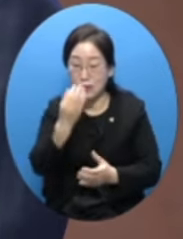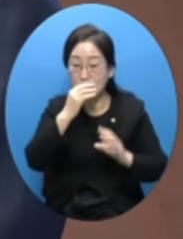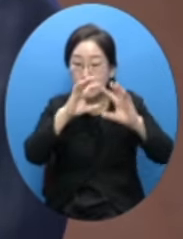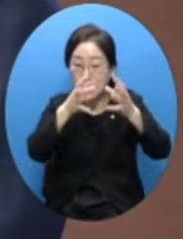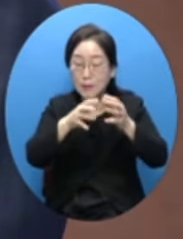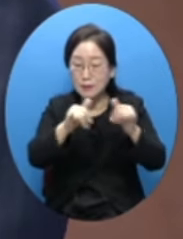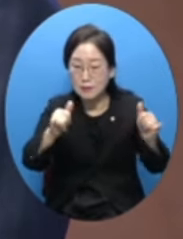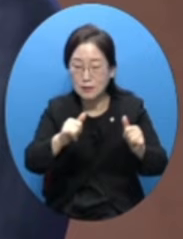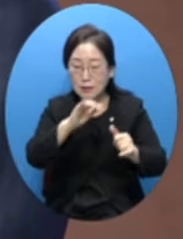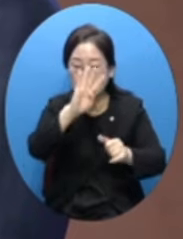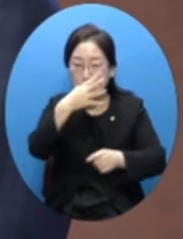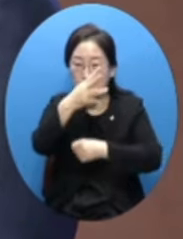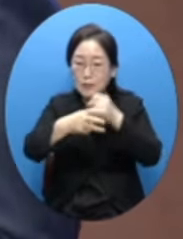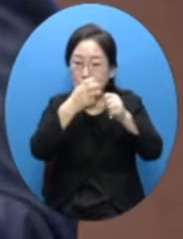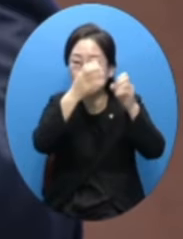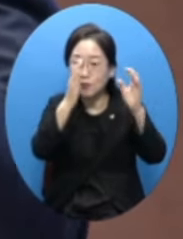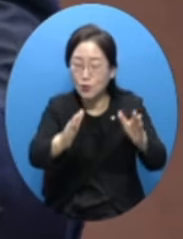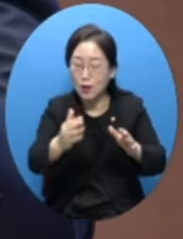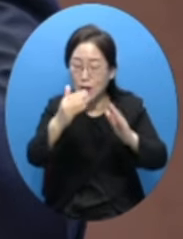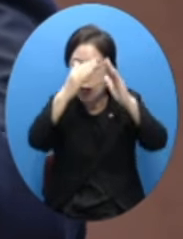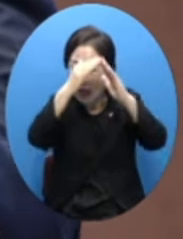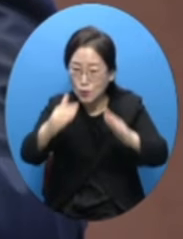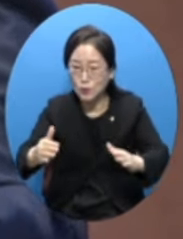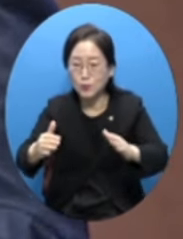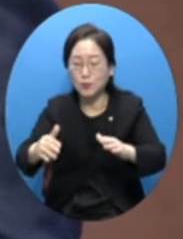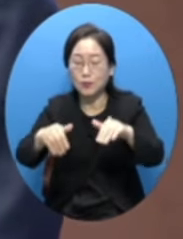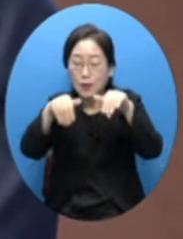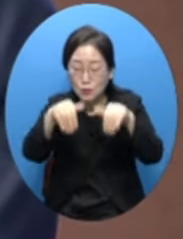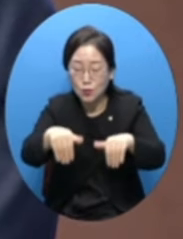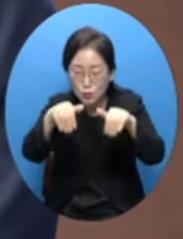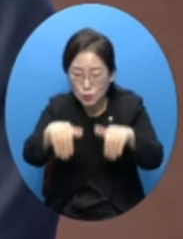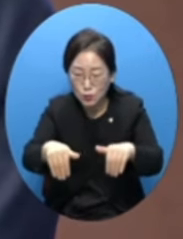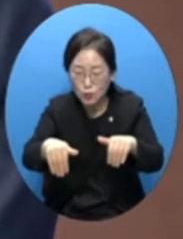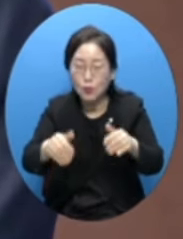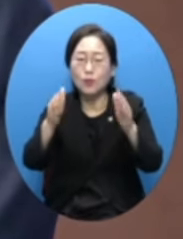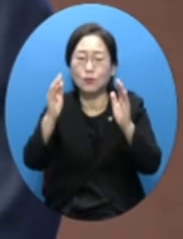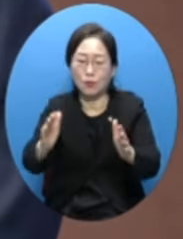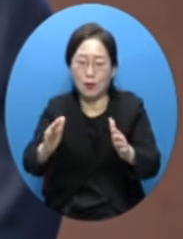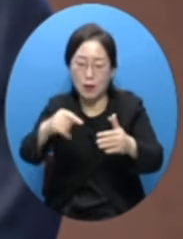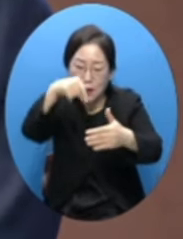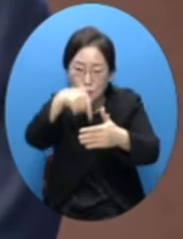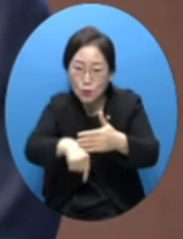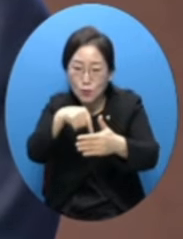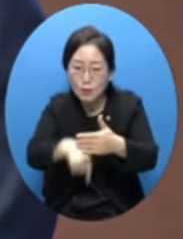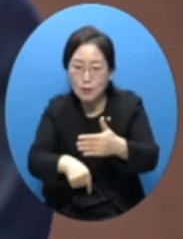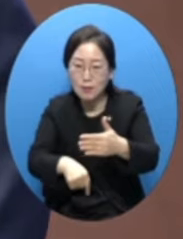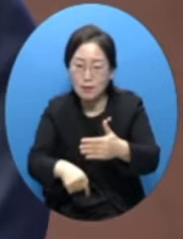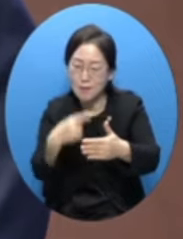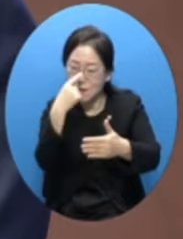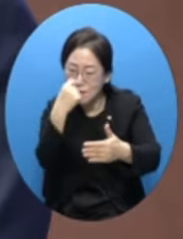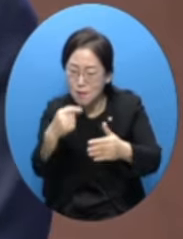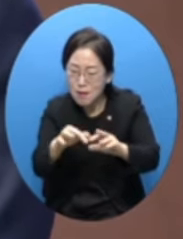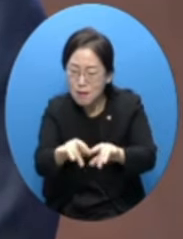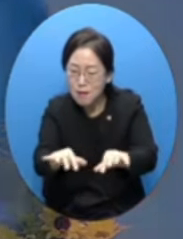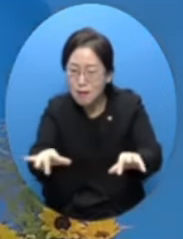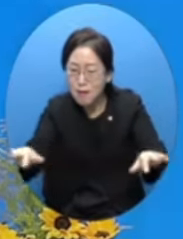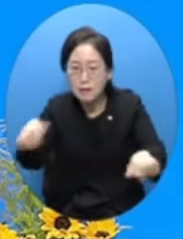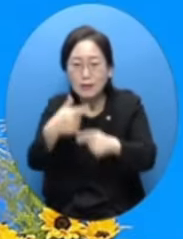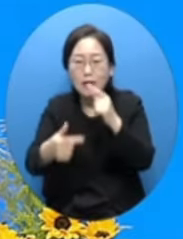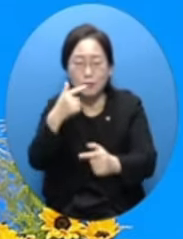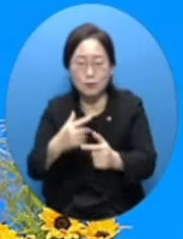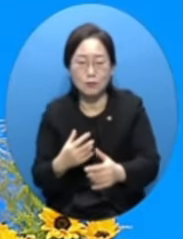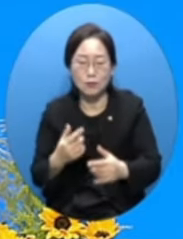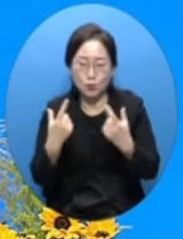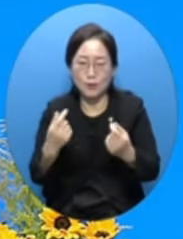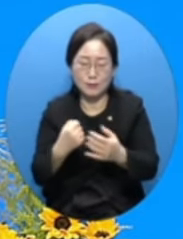440년 동안 애굽에서 종살이 하면서 모두가 다 절망이 가득한 가시떨기가 되고 말았던 것입니다.